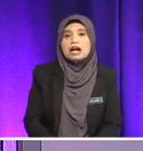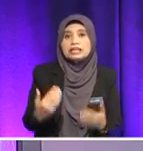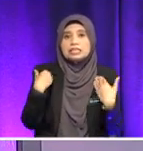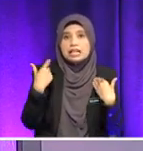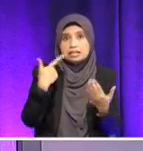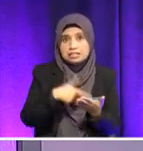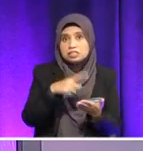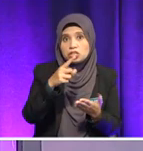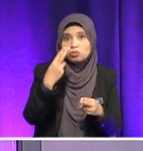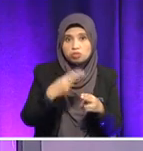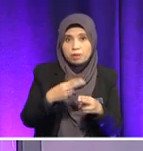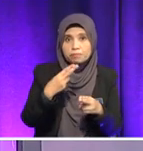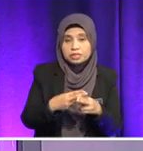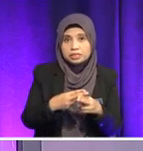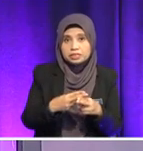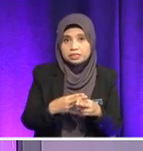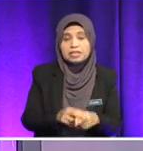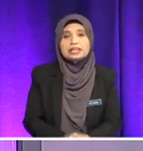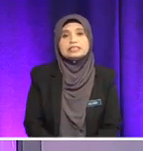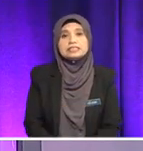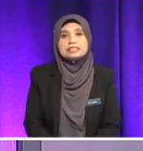nanti kalau jumpa dengan